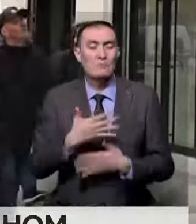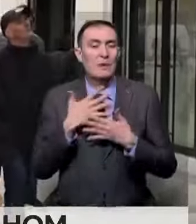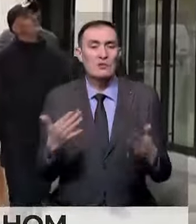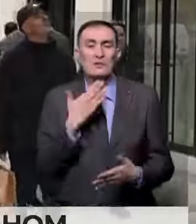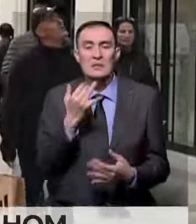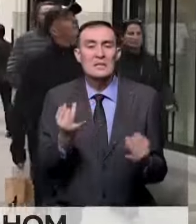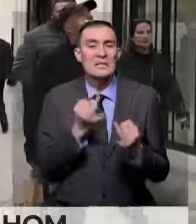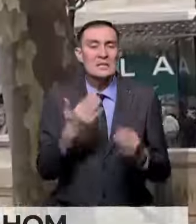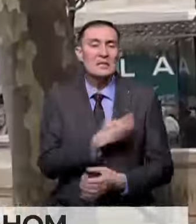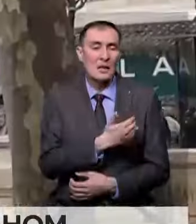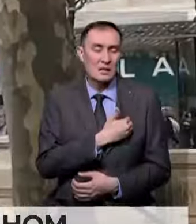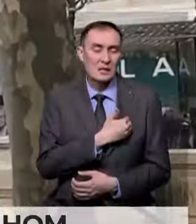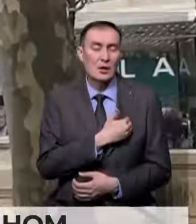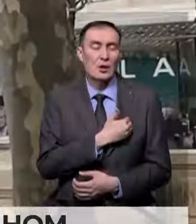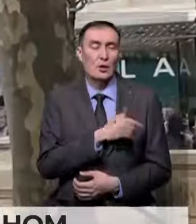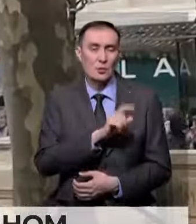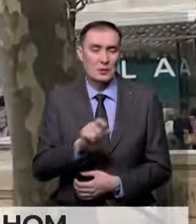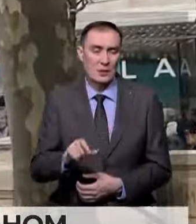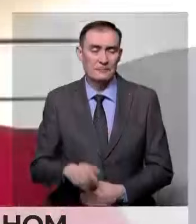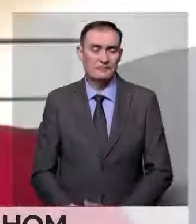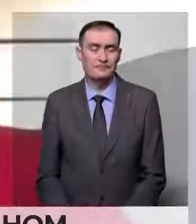повышенный интерес со стороны ценителей искусства.